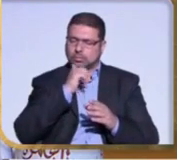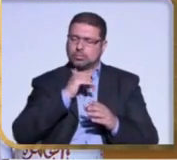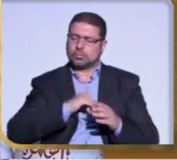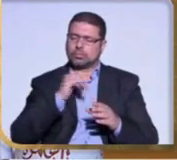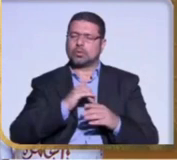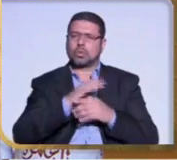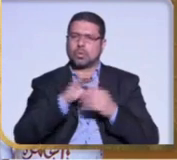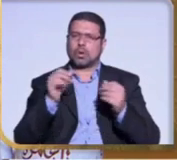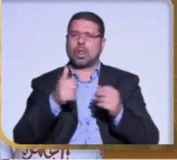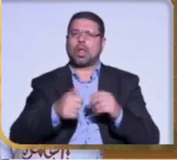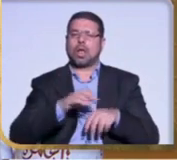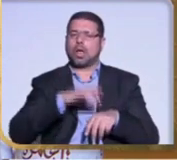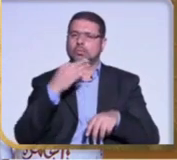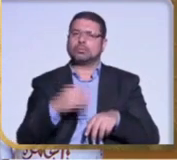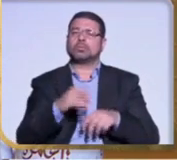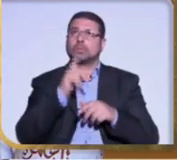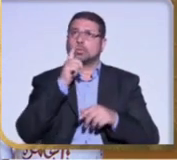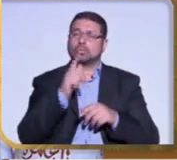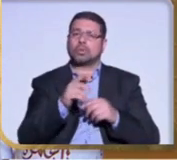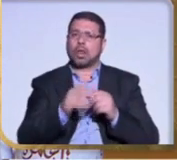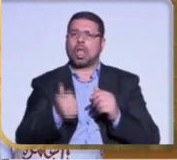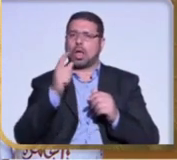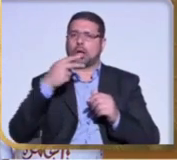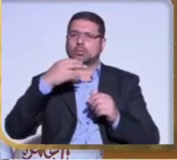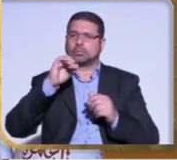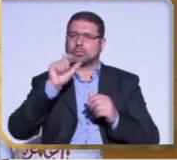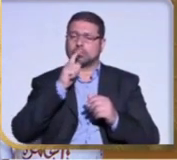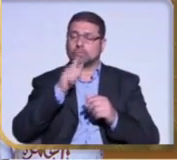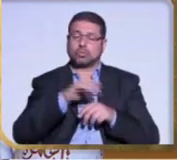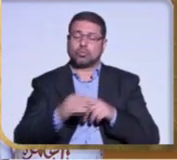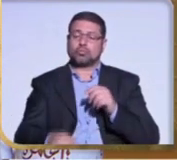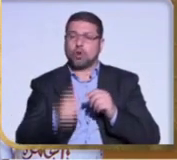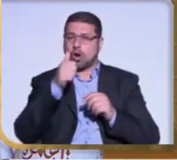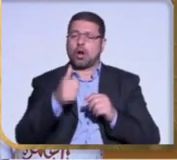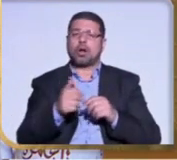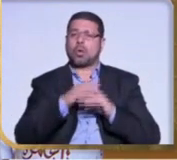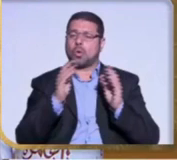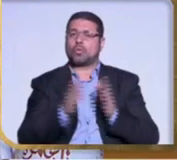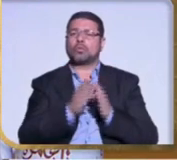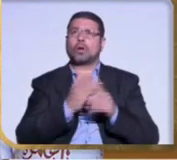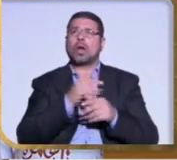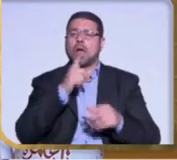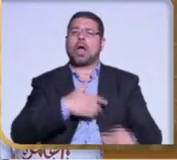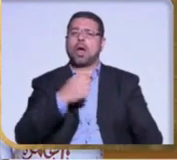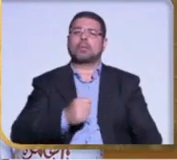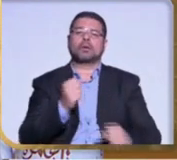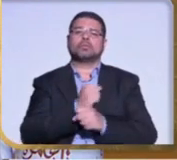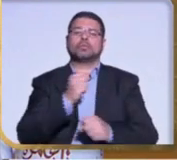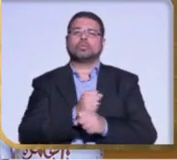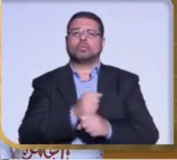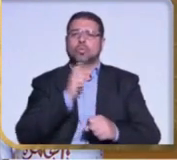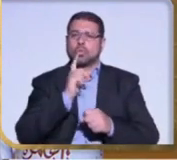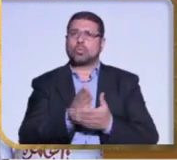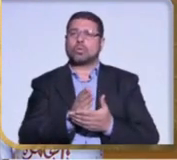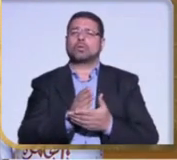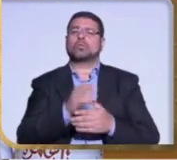سورة العصر اللي ربنا أقسم فيها إنه النجاح والفلاح للذين آمنوا وعملوا الصالحات وتواصوا